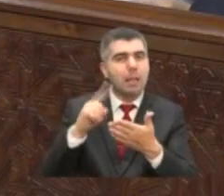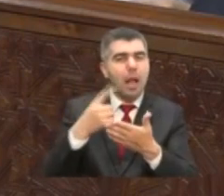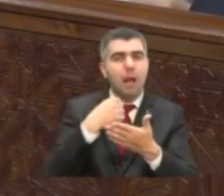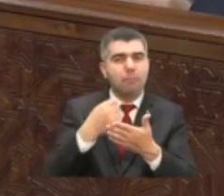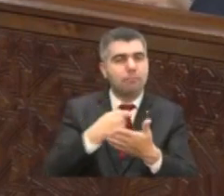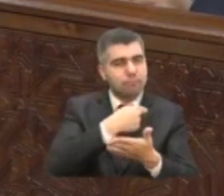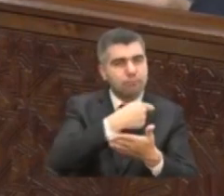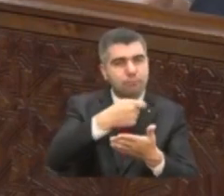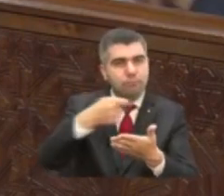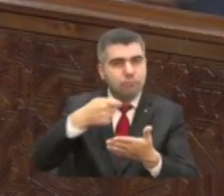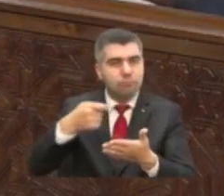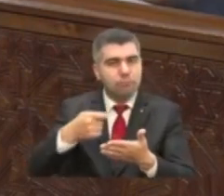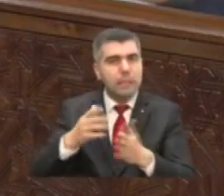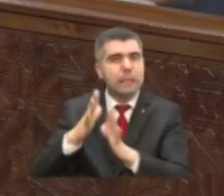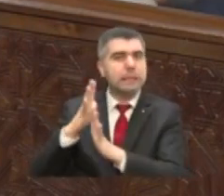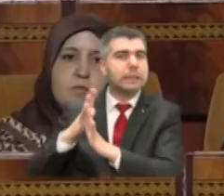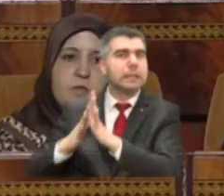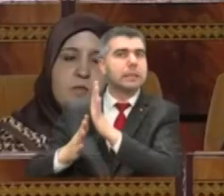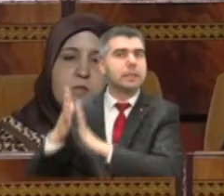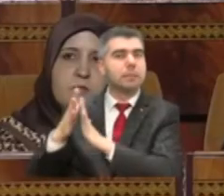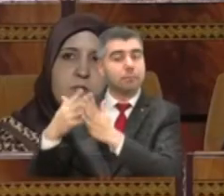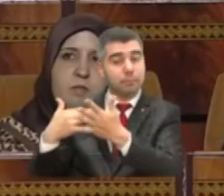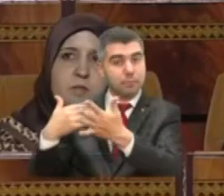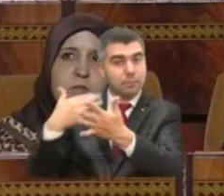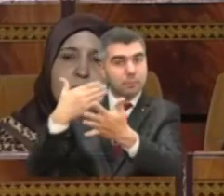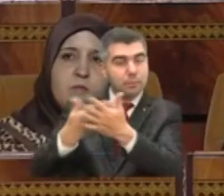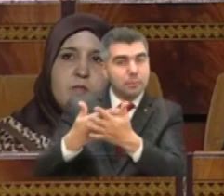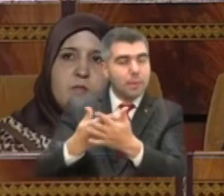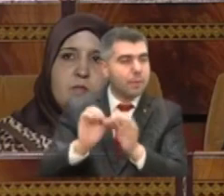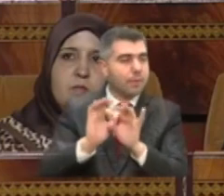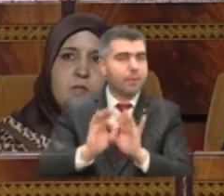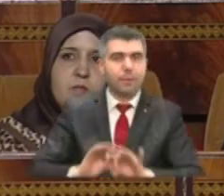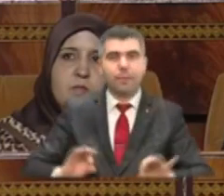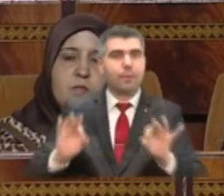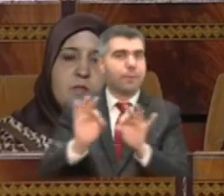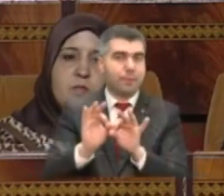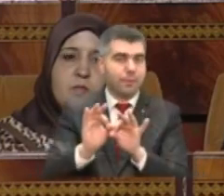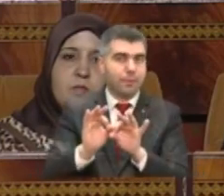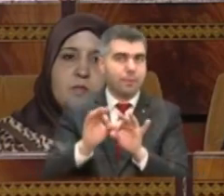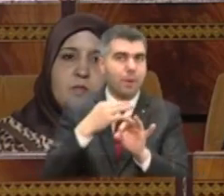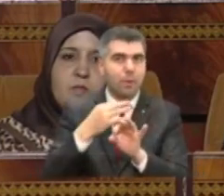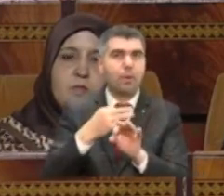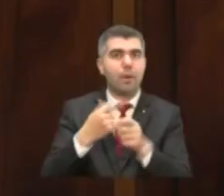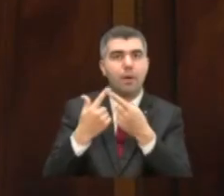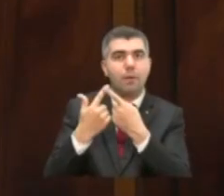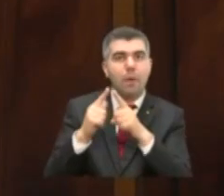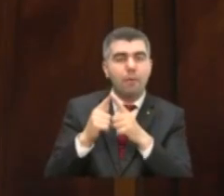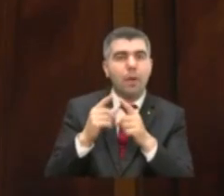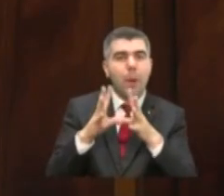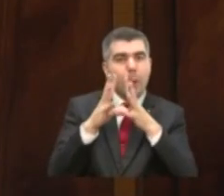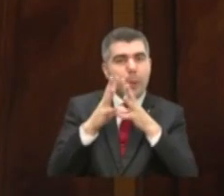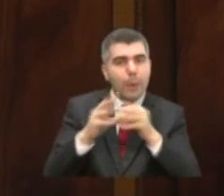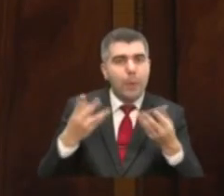والتكوين أقر بأن هذا القطاع وصل إلى حافة الإفلاس. وغياب العدالة الاجتماعية